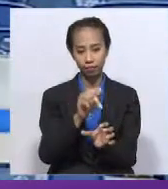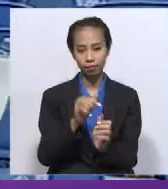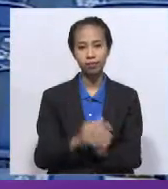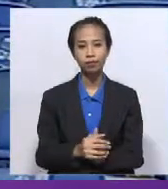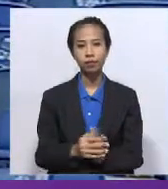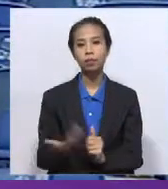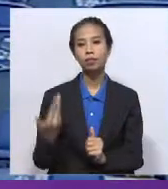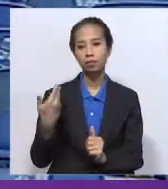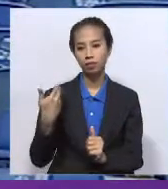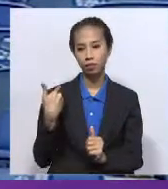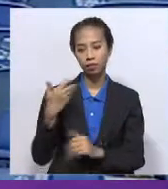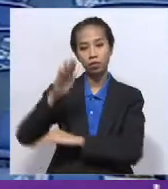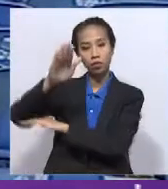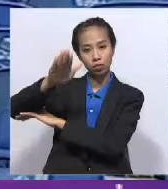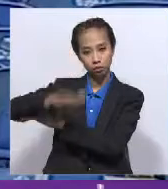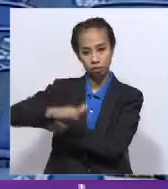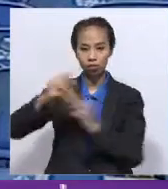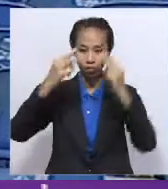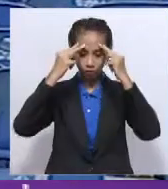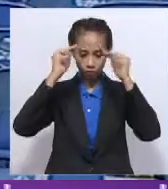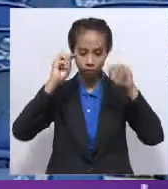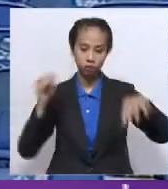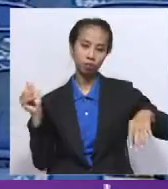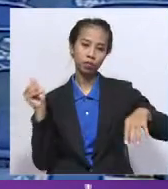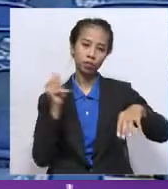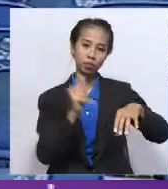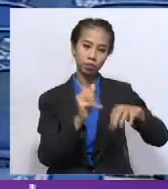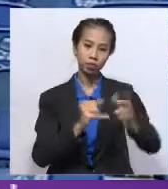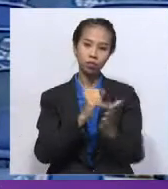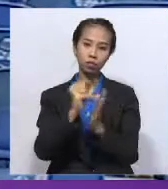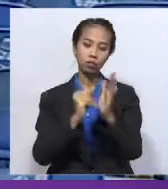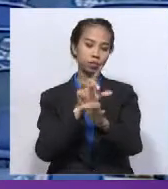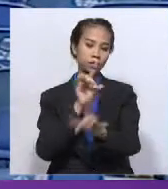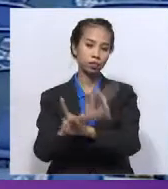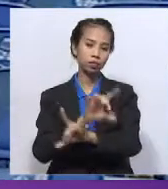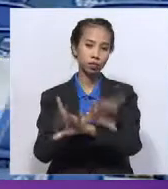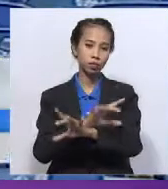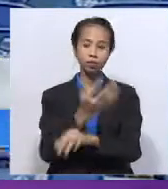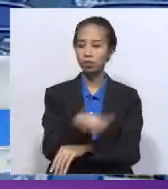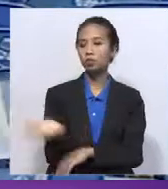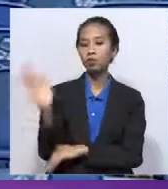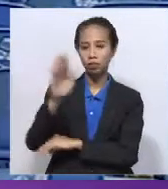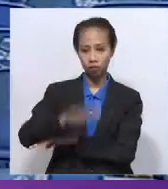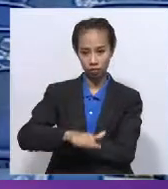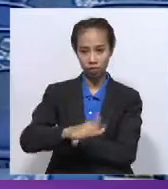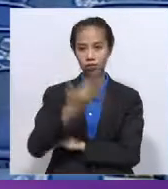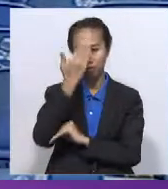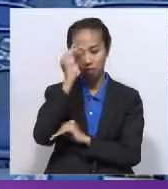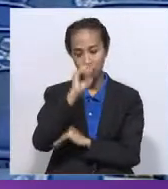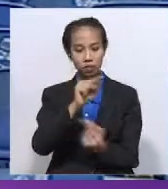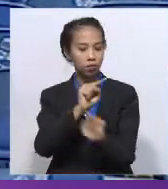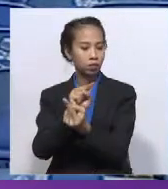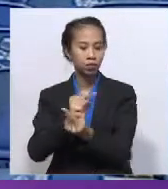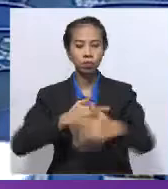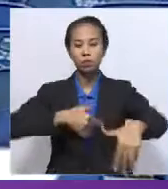เบี้ยนะคะซึ่งในช่วงบ่ายวันนี้ค่ะนายกรัฐมนตรีจะเดินทางอยู่ที่จังหวัดเพชรบุรีตลอดทั้งวันนะคะเพื่อที่จะพบปะพูดคุ